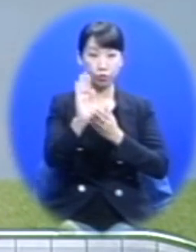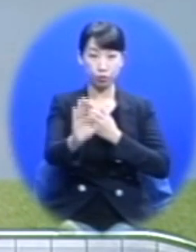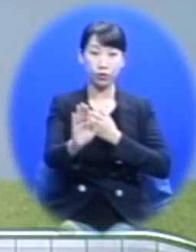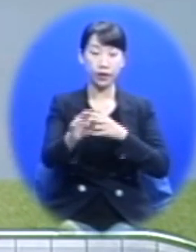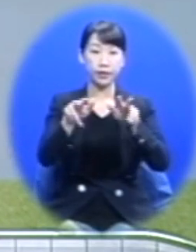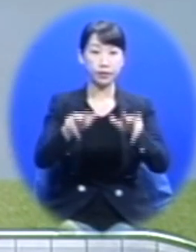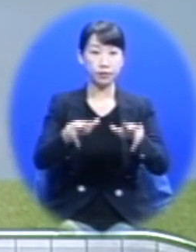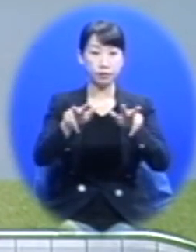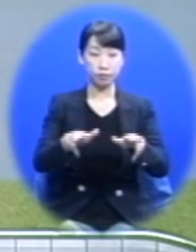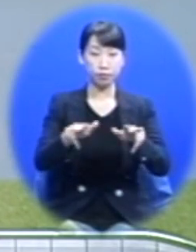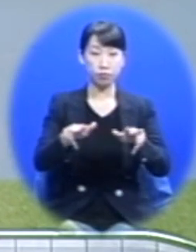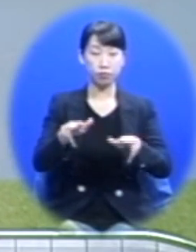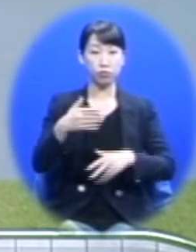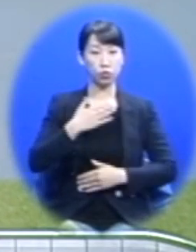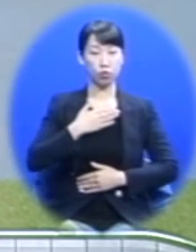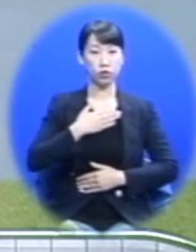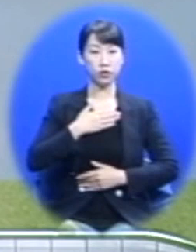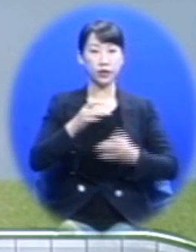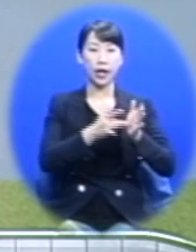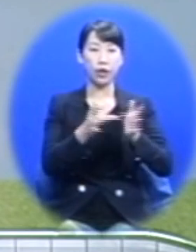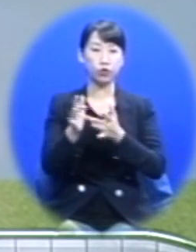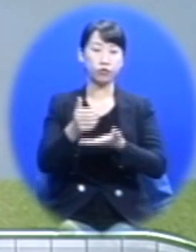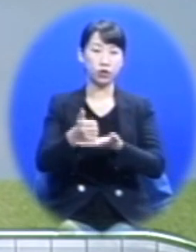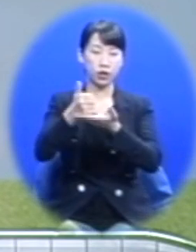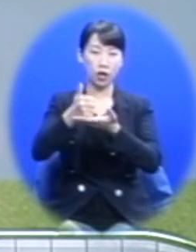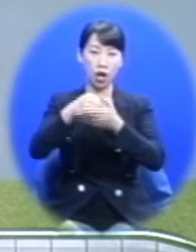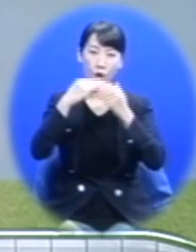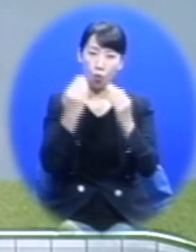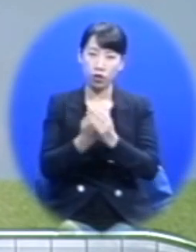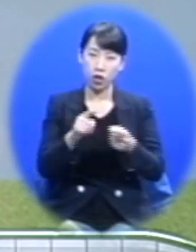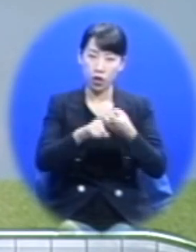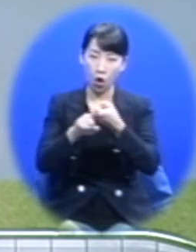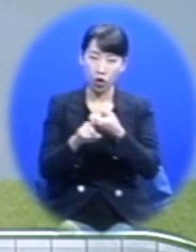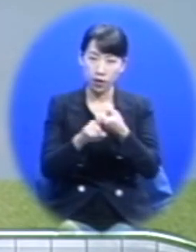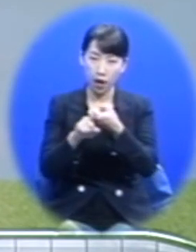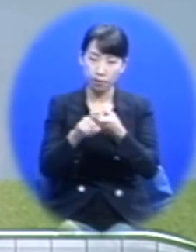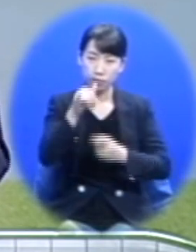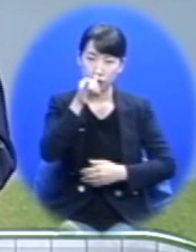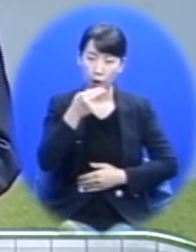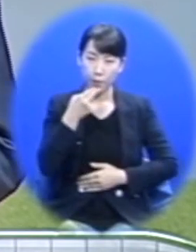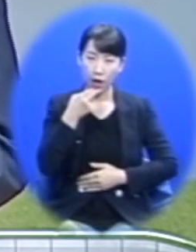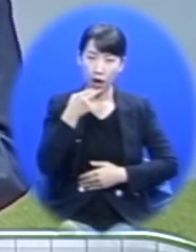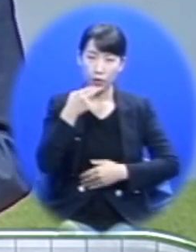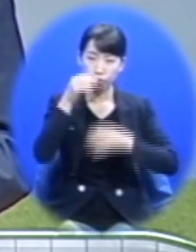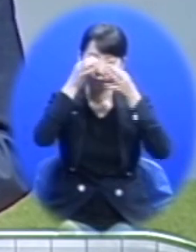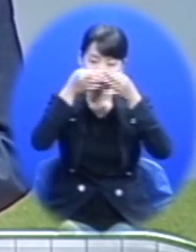지금 저는 정말 예수님과 온전히 연합된 자인가라고 저를 돌아보았을